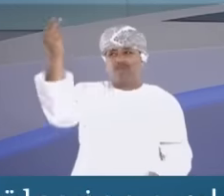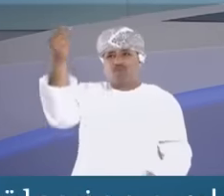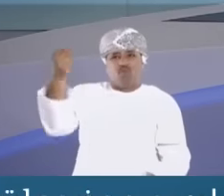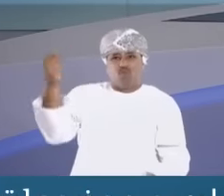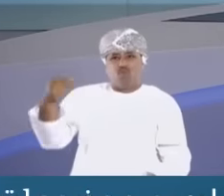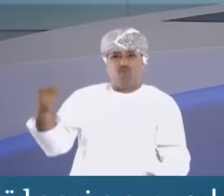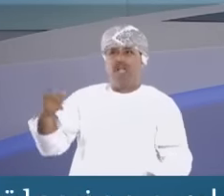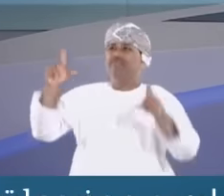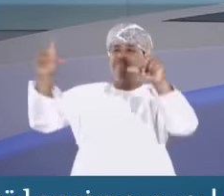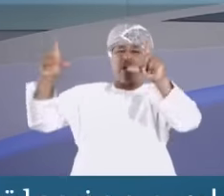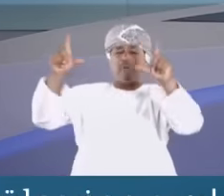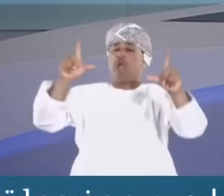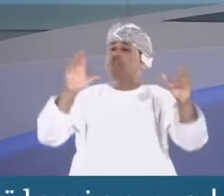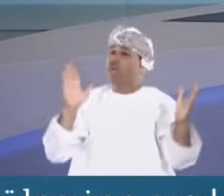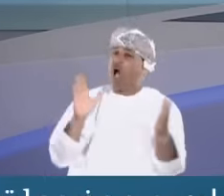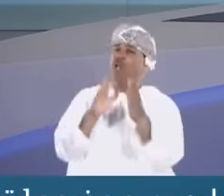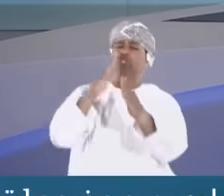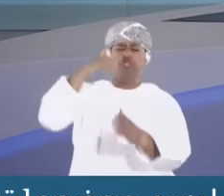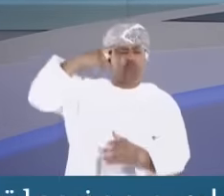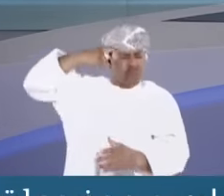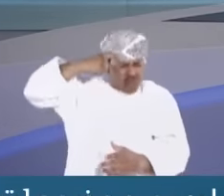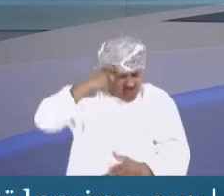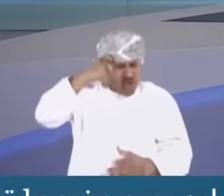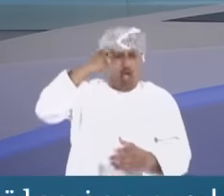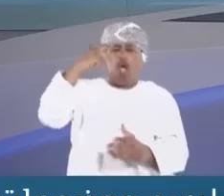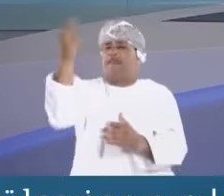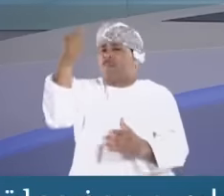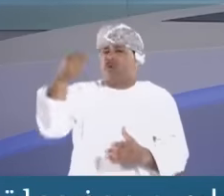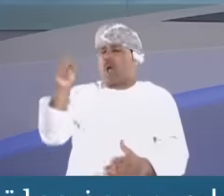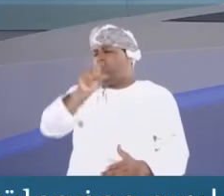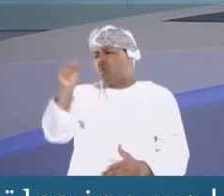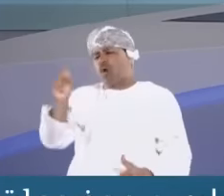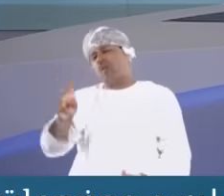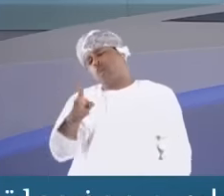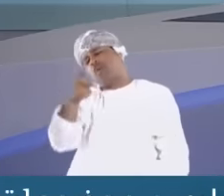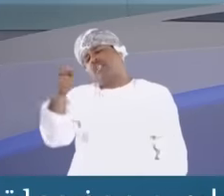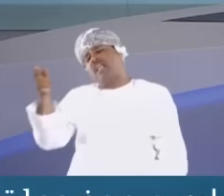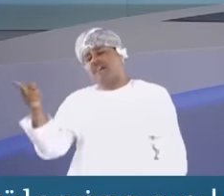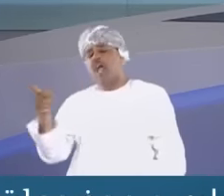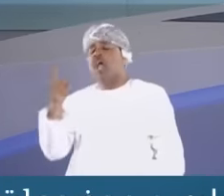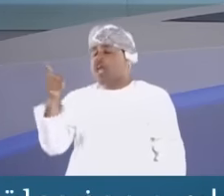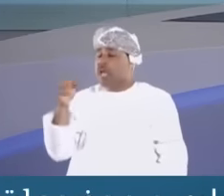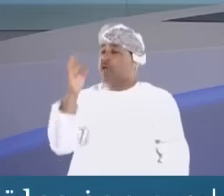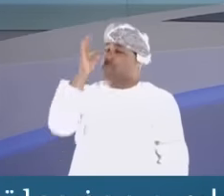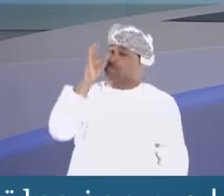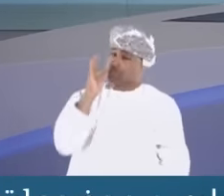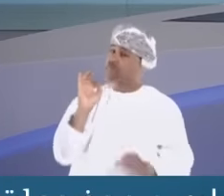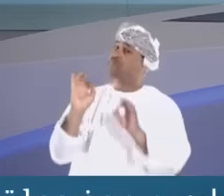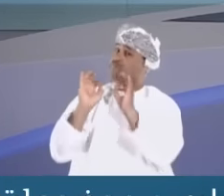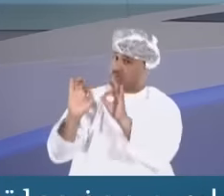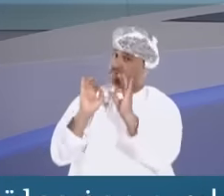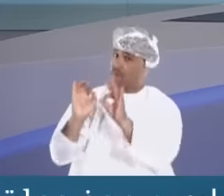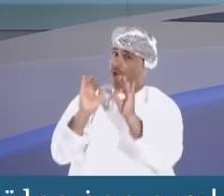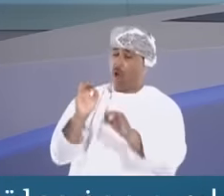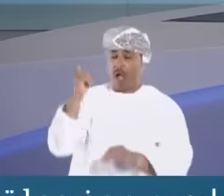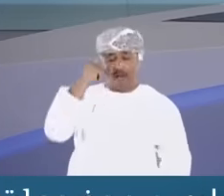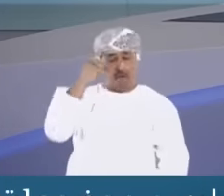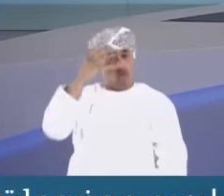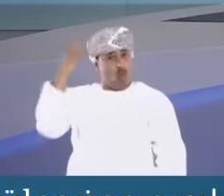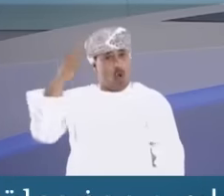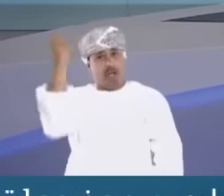خلال لوحاتها تحديا وإصرارا لرسم موضوعات مختلفة، أكدت على إبداعها المميز ومهاراتها